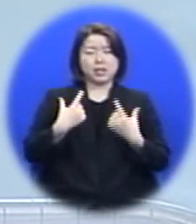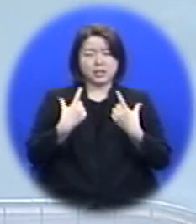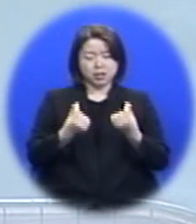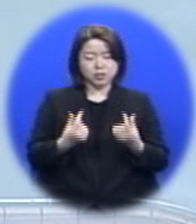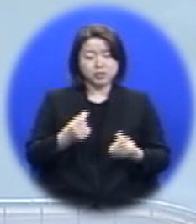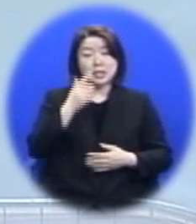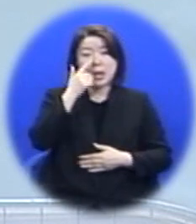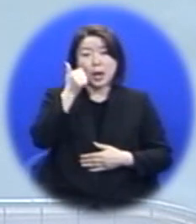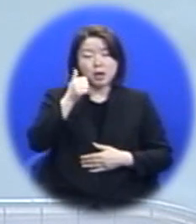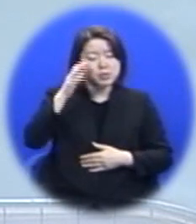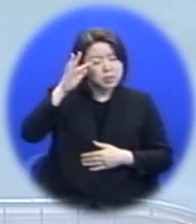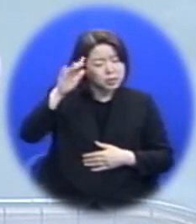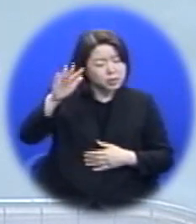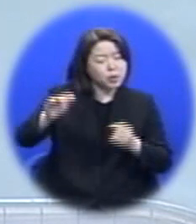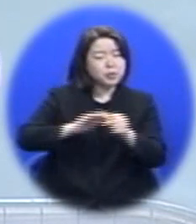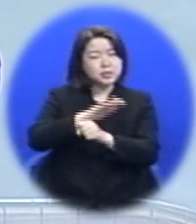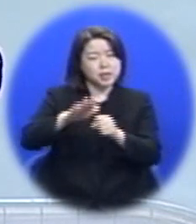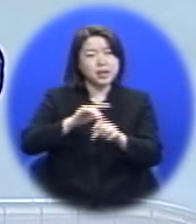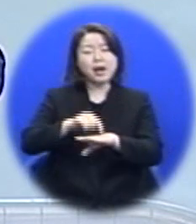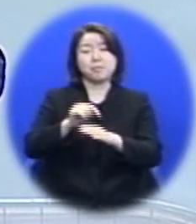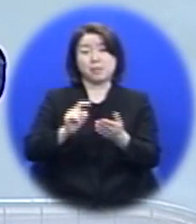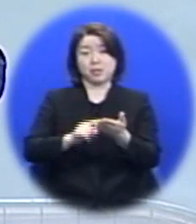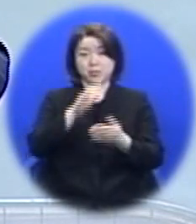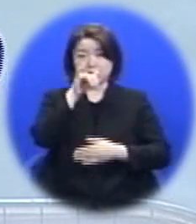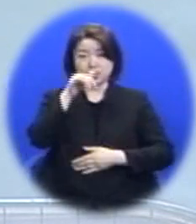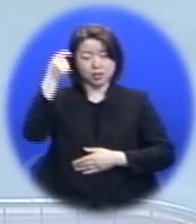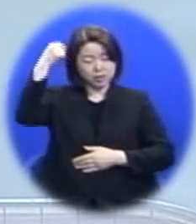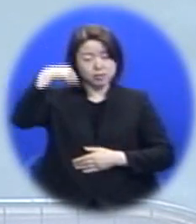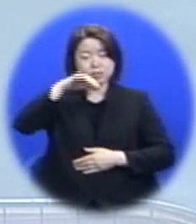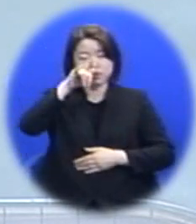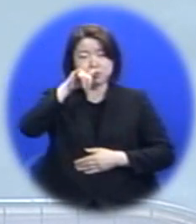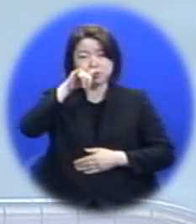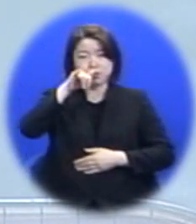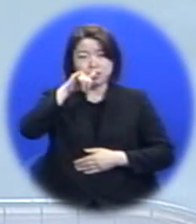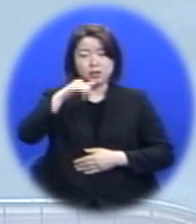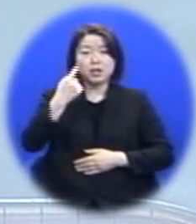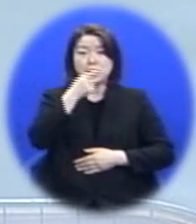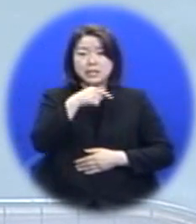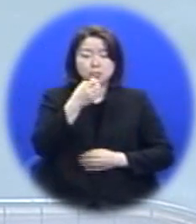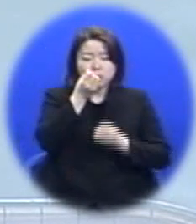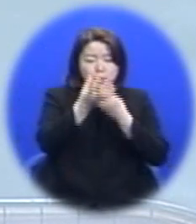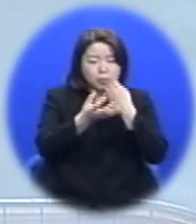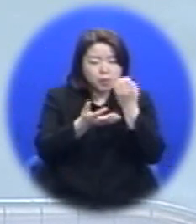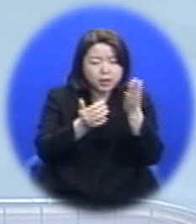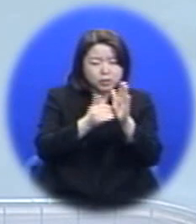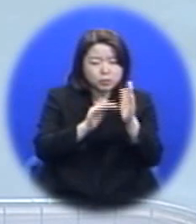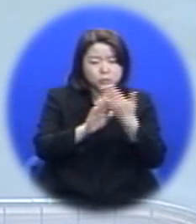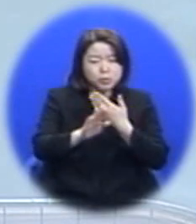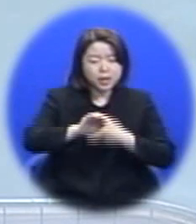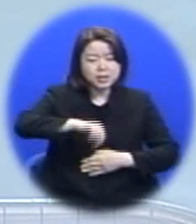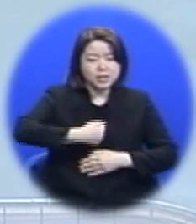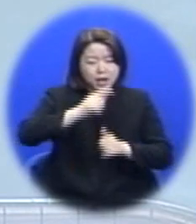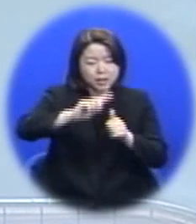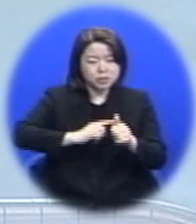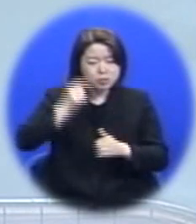그리워하고 사랑하는 마음이 있었다는 것. 입으로 고백하고 나니까 본인이 느꼈어요.